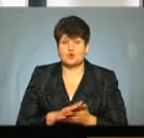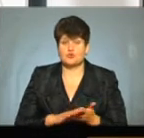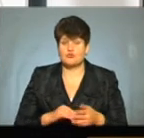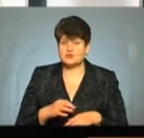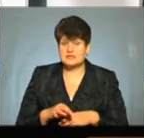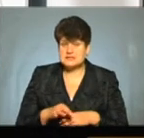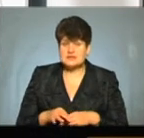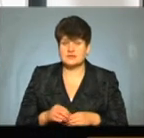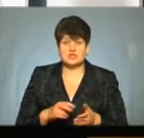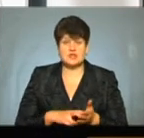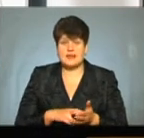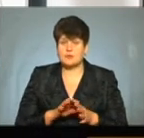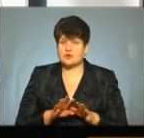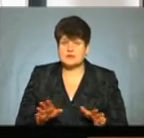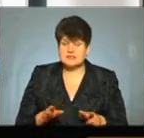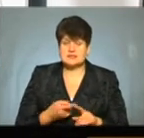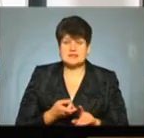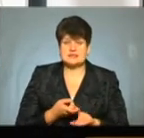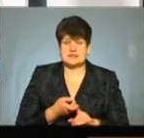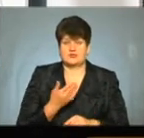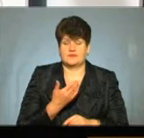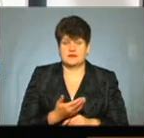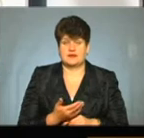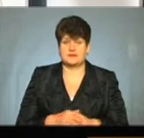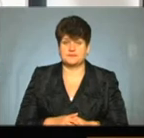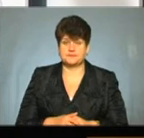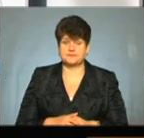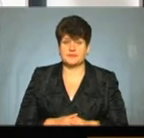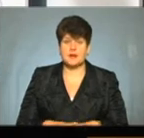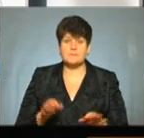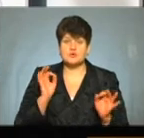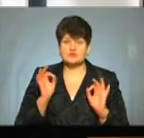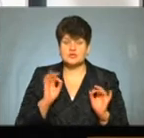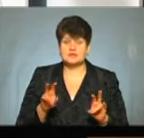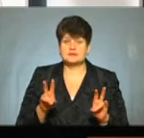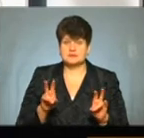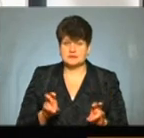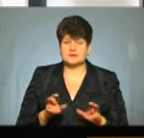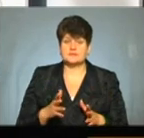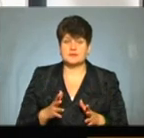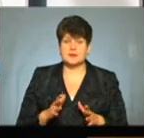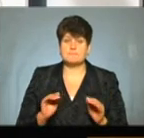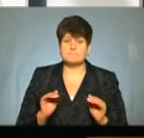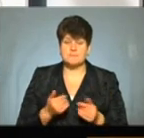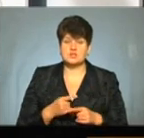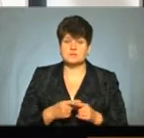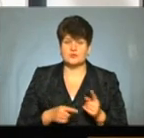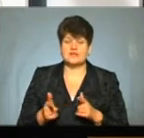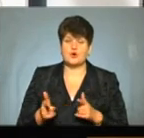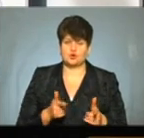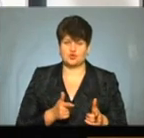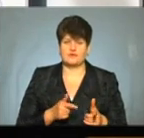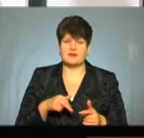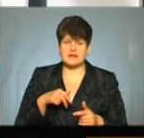чи не боїться? Це вже все залежить від неї. Ну, прозвучала статистика, як вбачається, менша половина готова іти